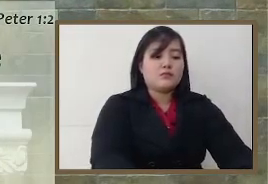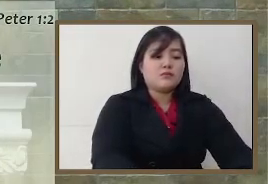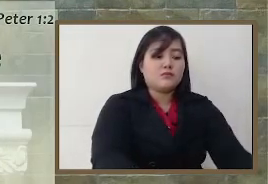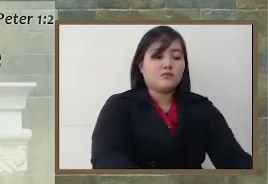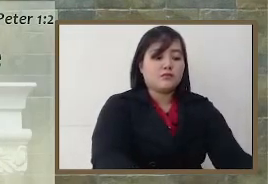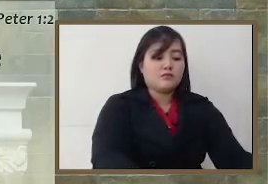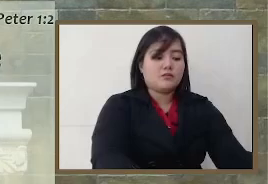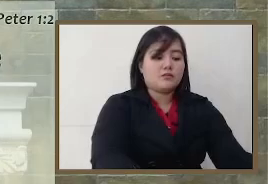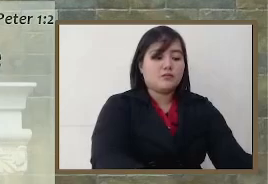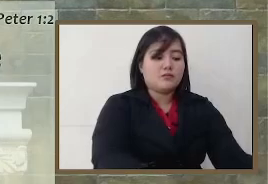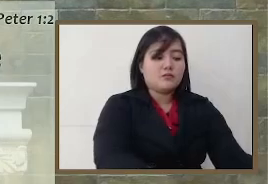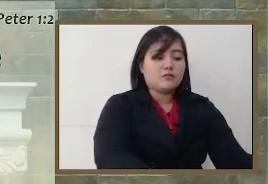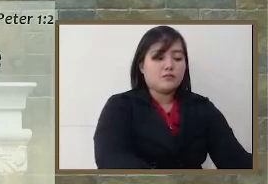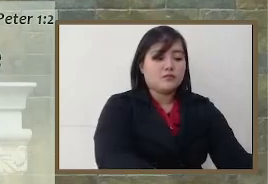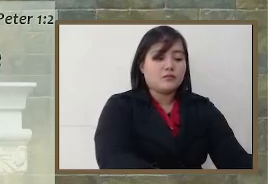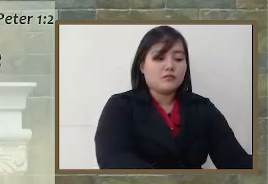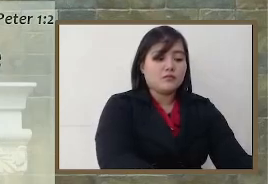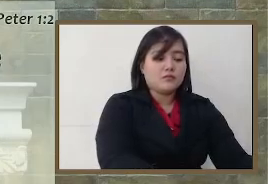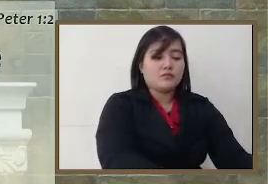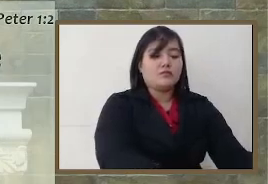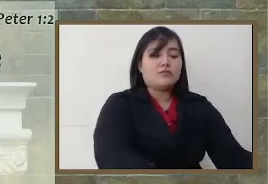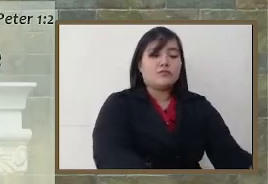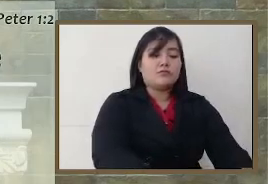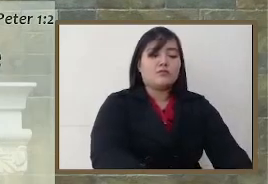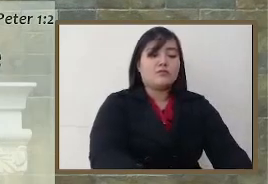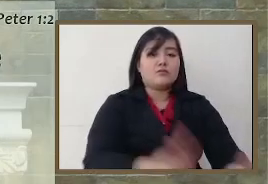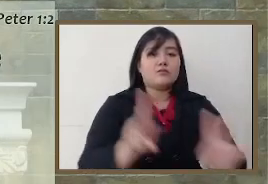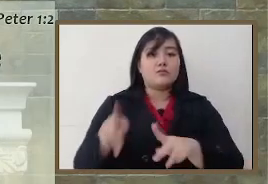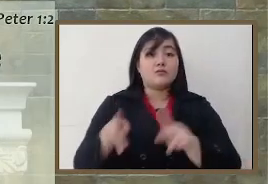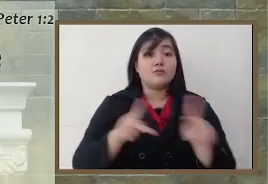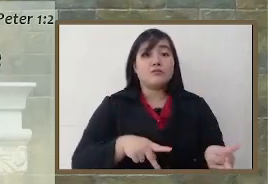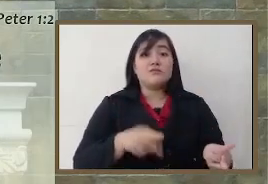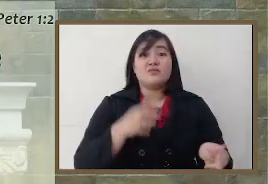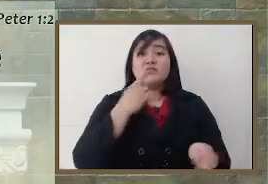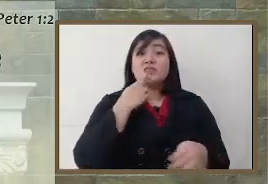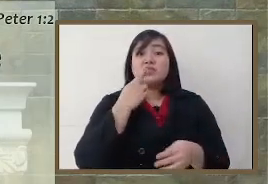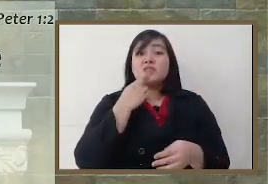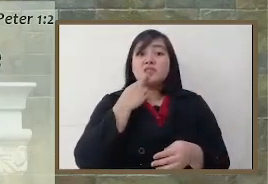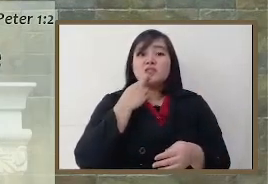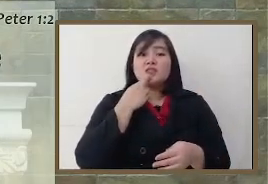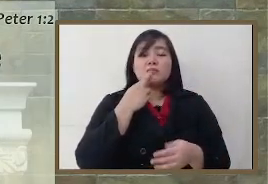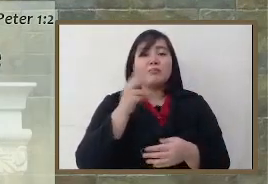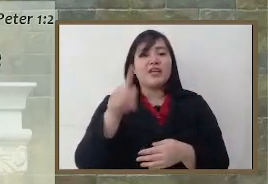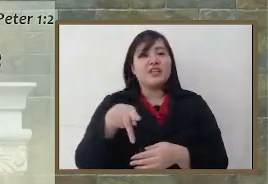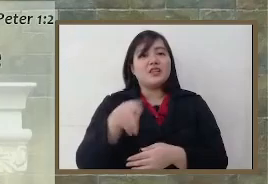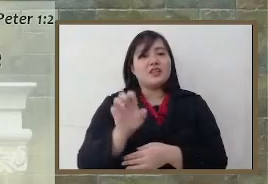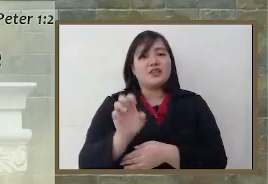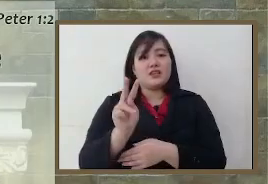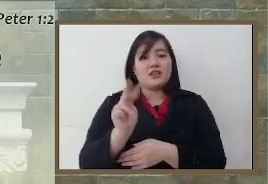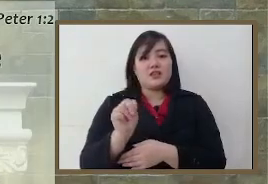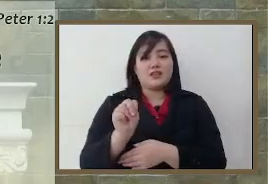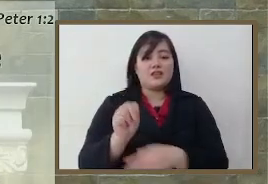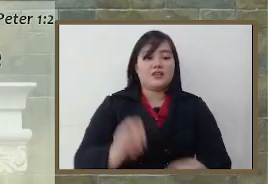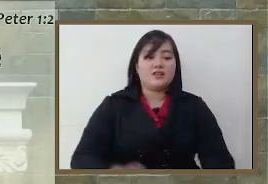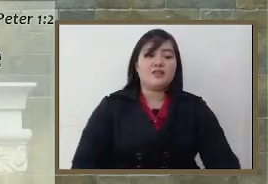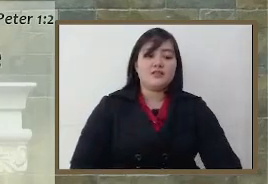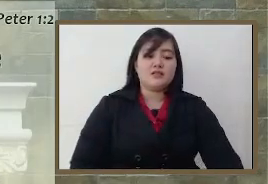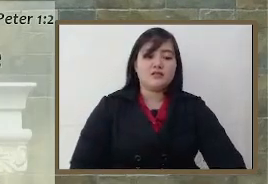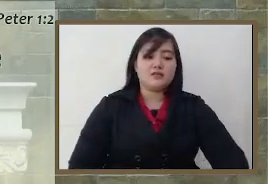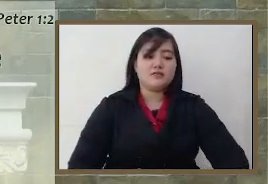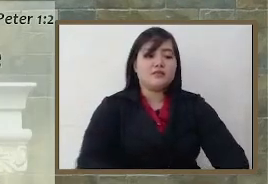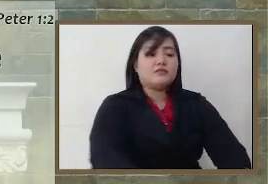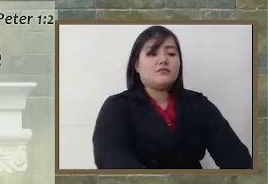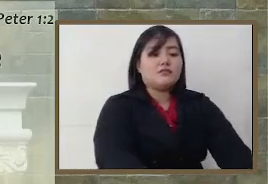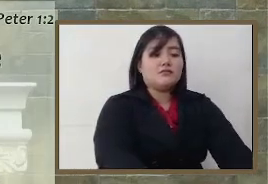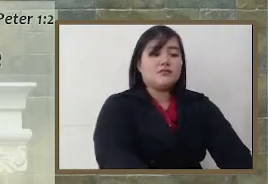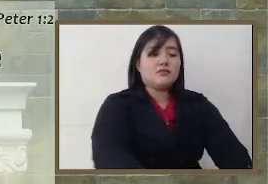na pen or marker para matatandaan niyo po. Di po ba? I don't know kung na-experience yun na po yung sinasabi